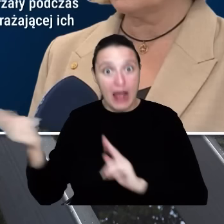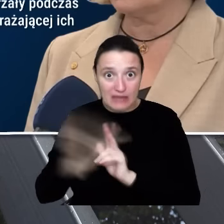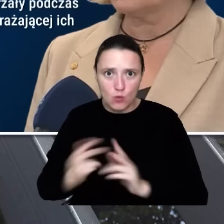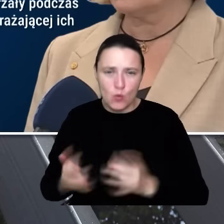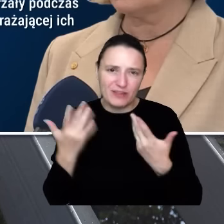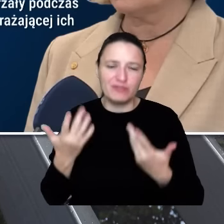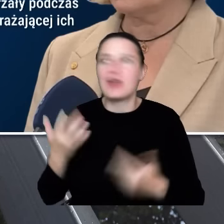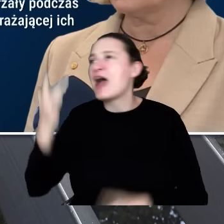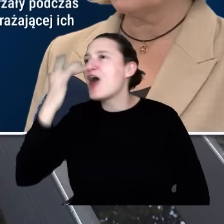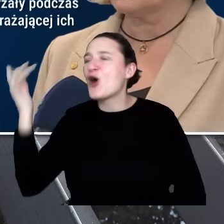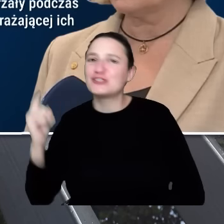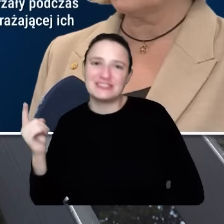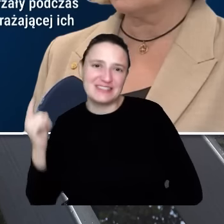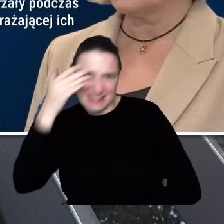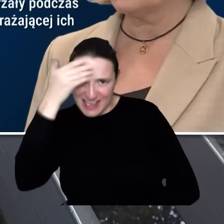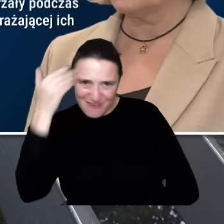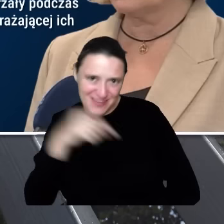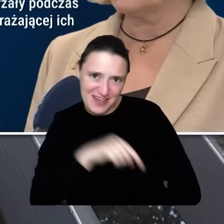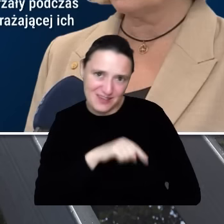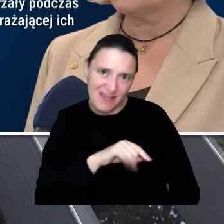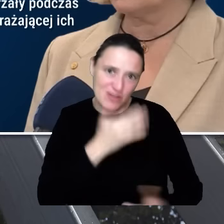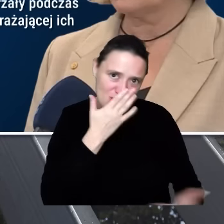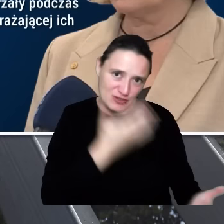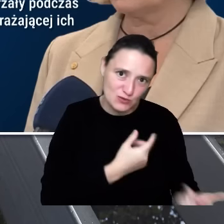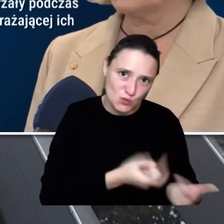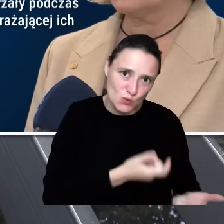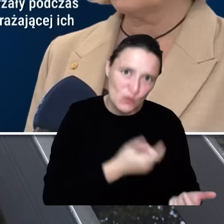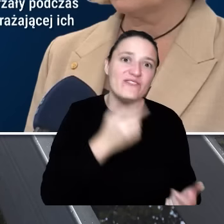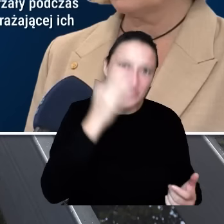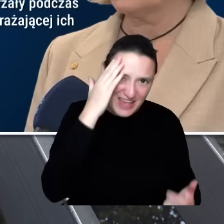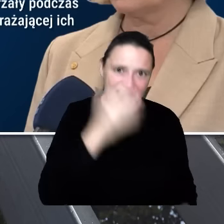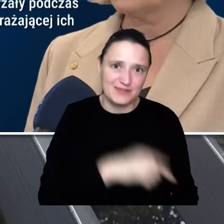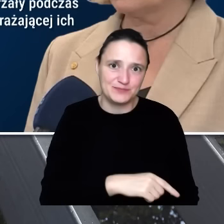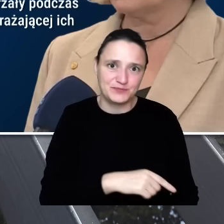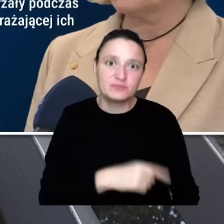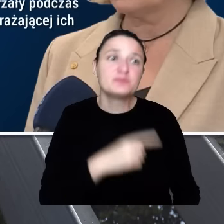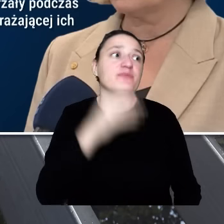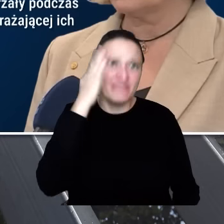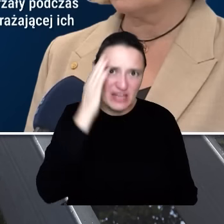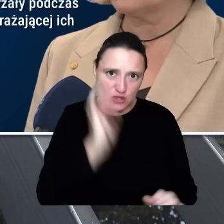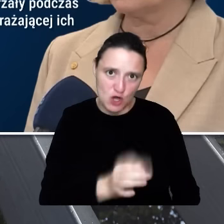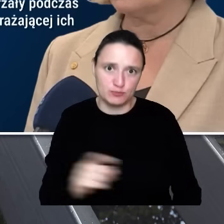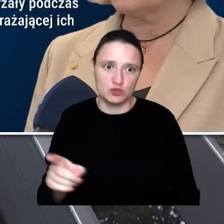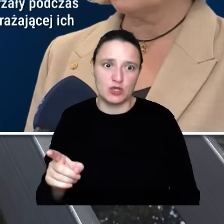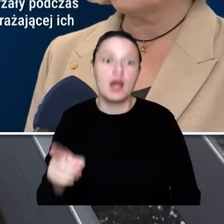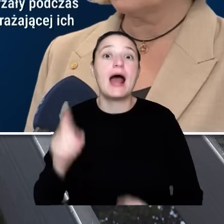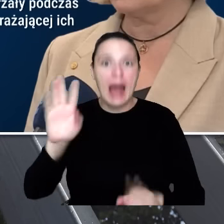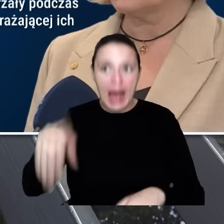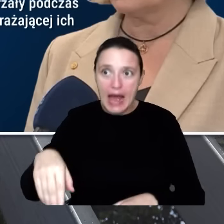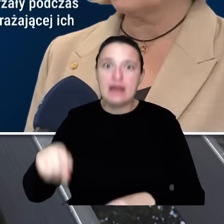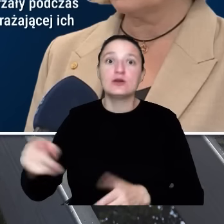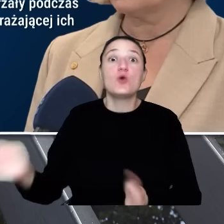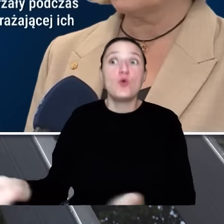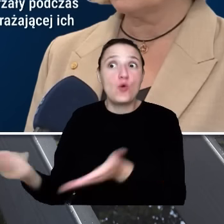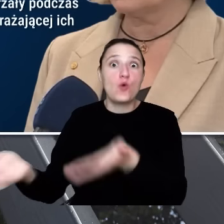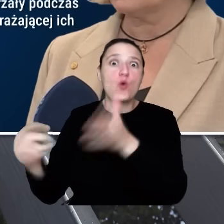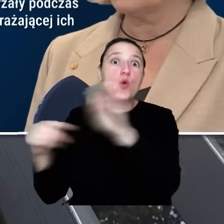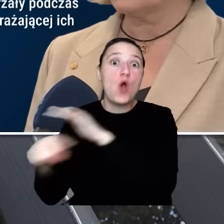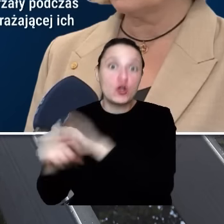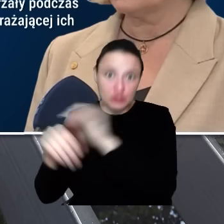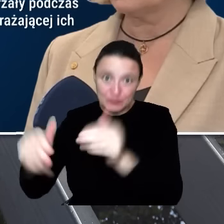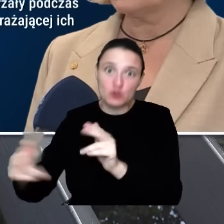u nas i nie analizują tak, aha, uchodźcy, możecie być jeszcze bardziej